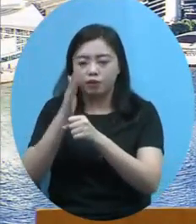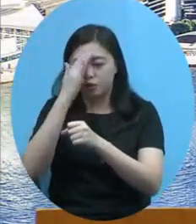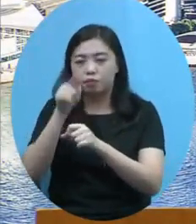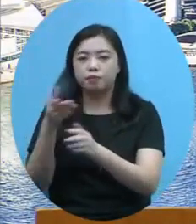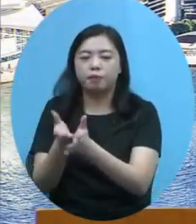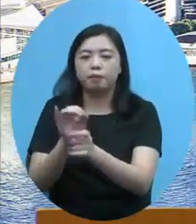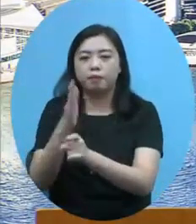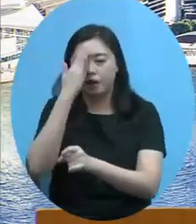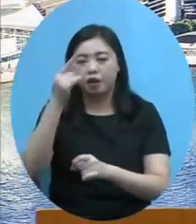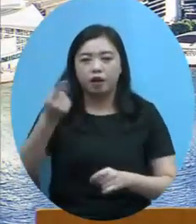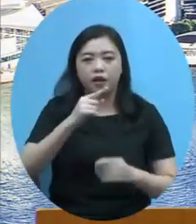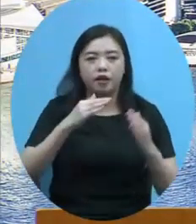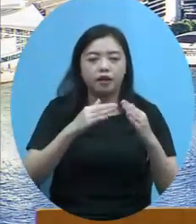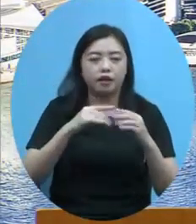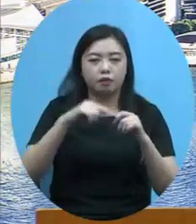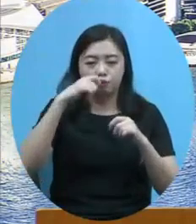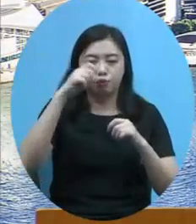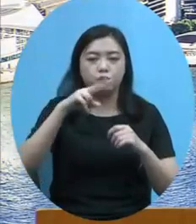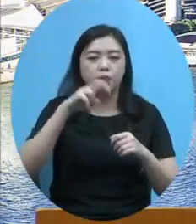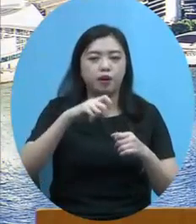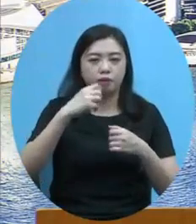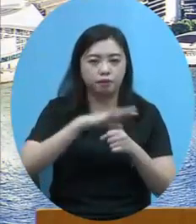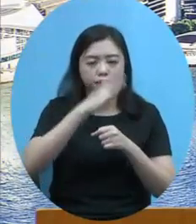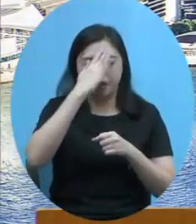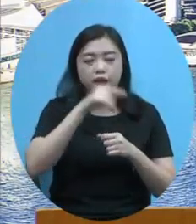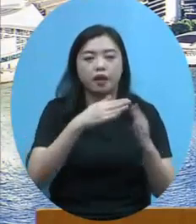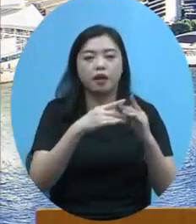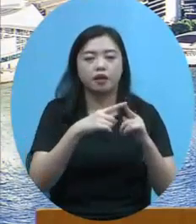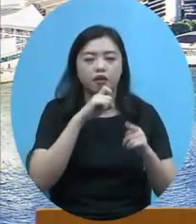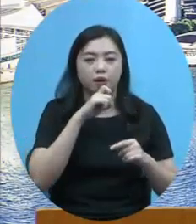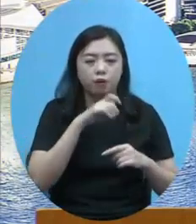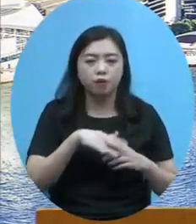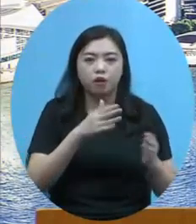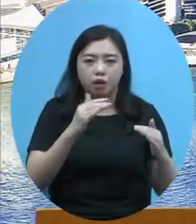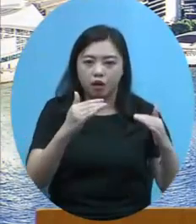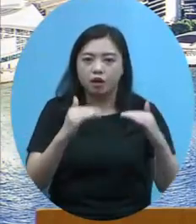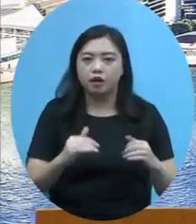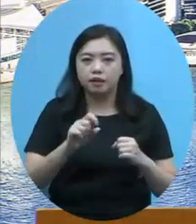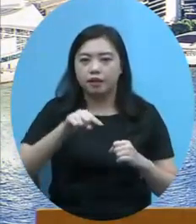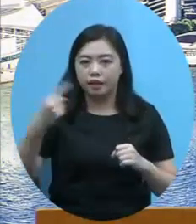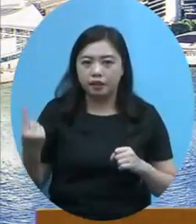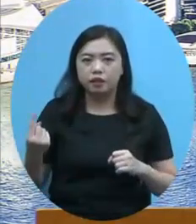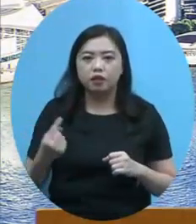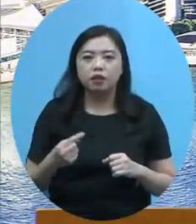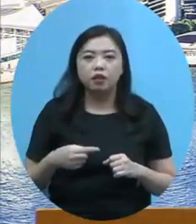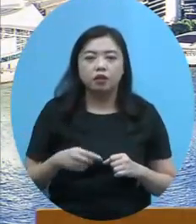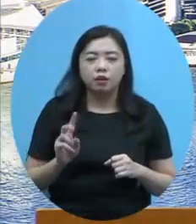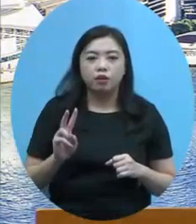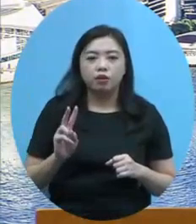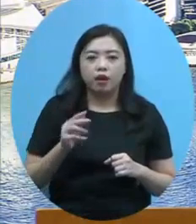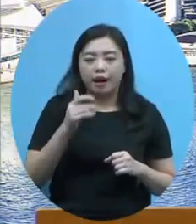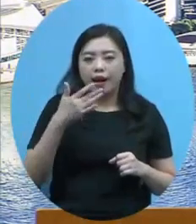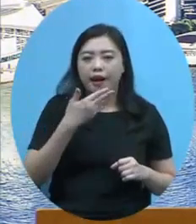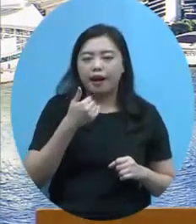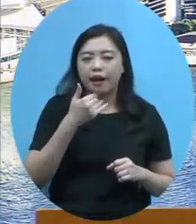即係快速檢測係陽性嘅。咁第二名個案咧就涉及另一名都係喺麗豪航